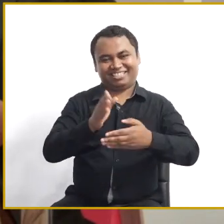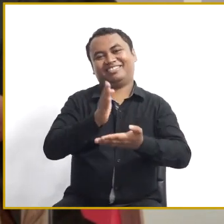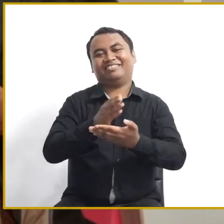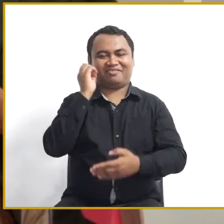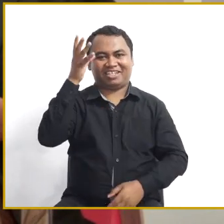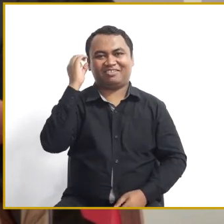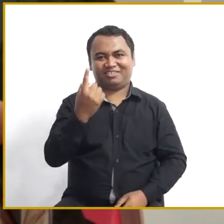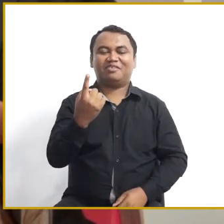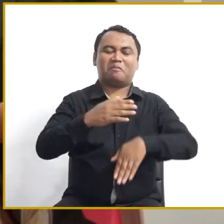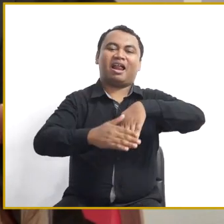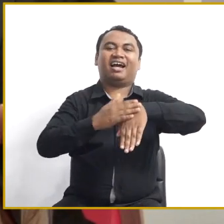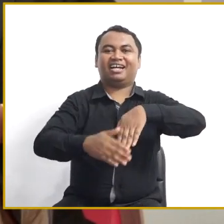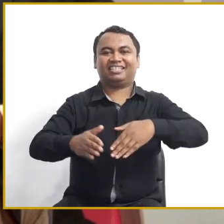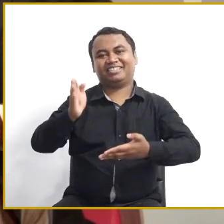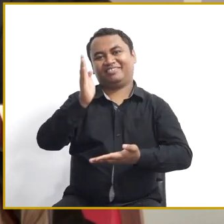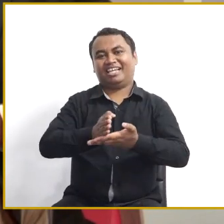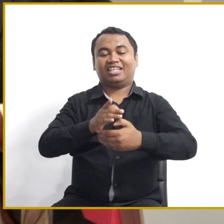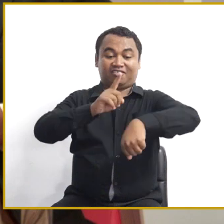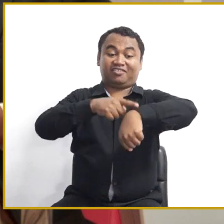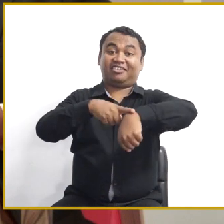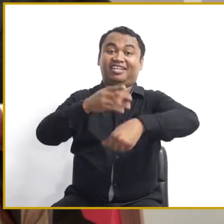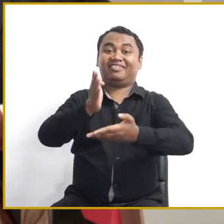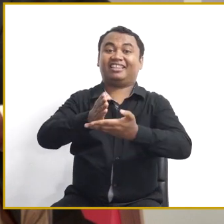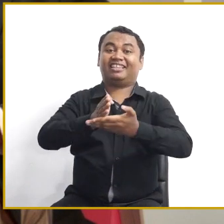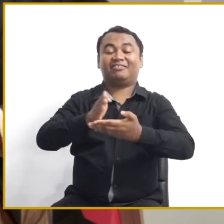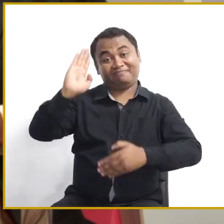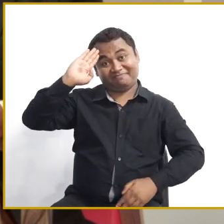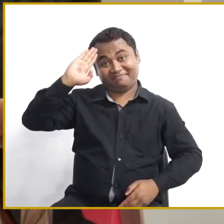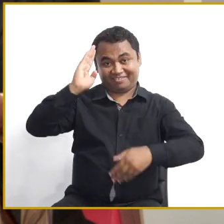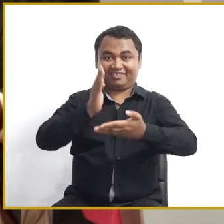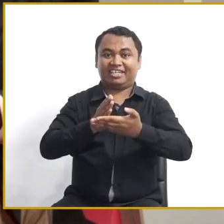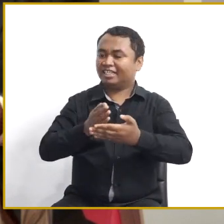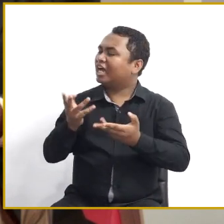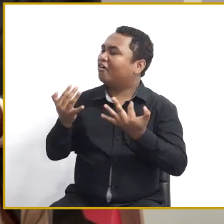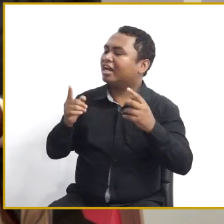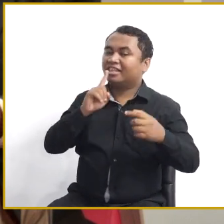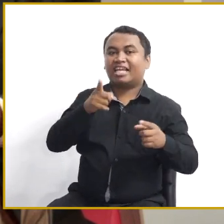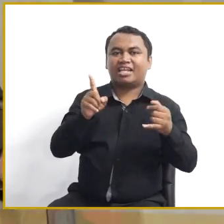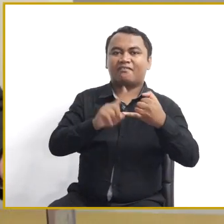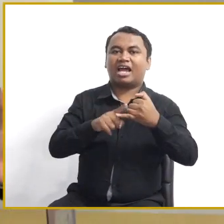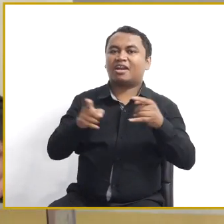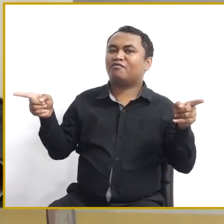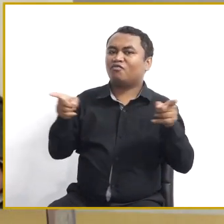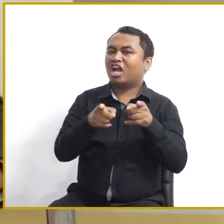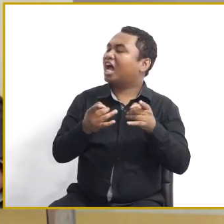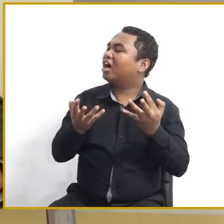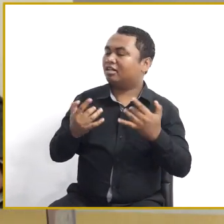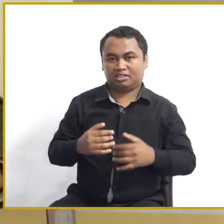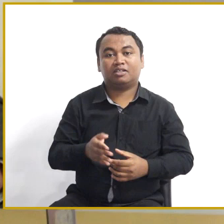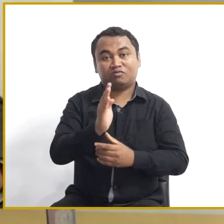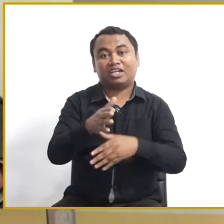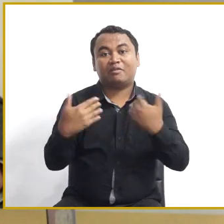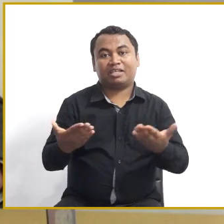Tapcia ni fito le tiche, ni ete la uamtina non sei tintiche, non lo tiche mra la tieto sei. De, sotto tiche